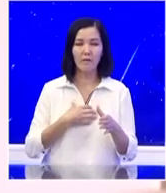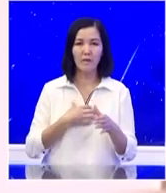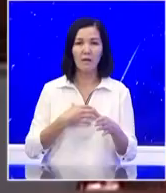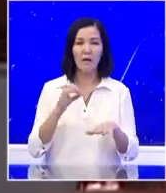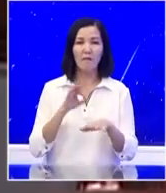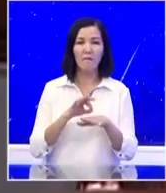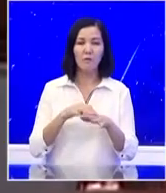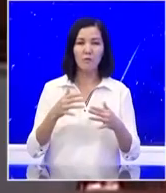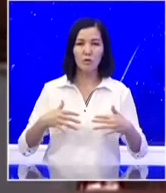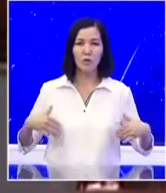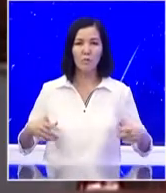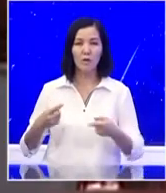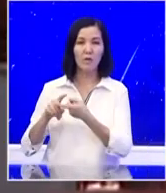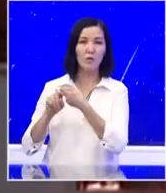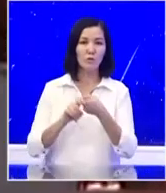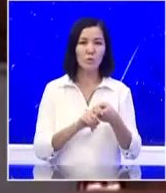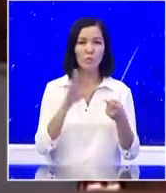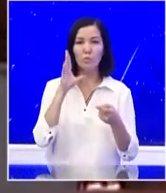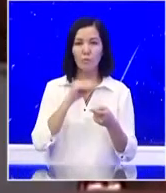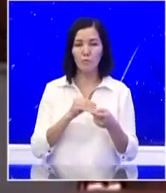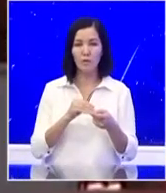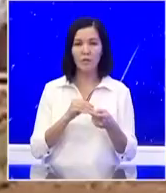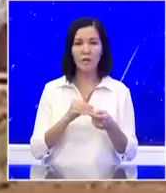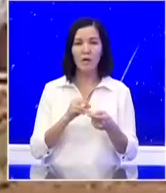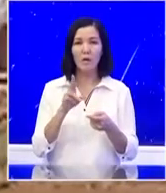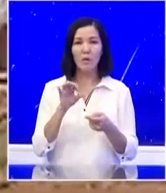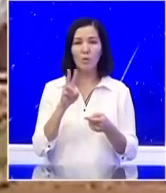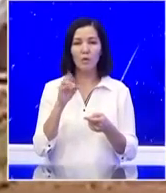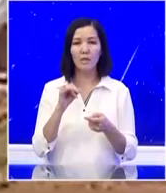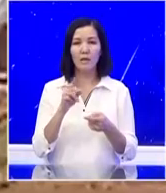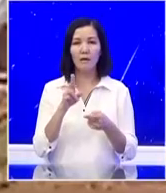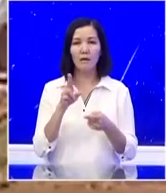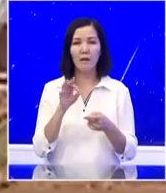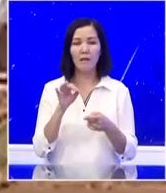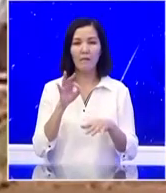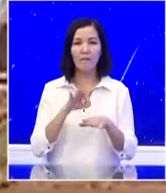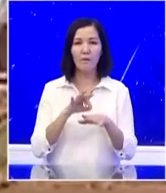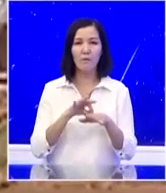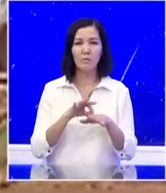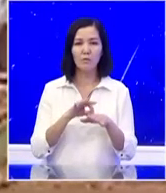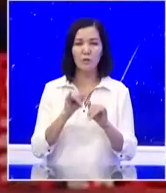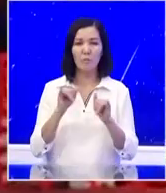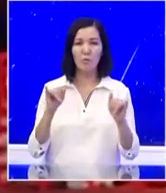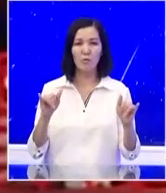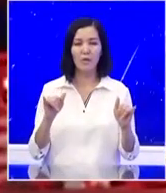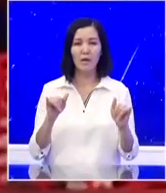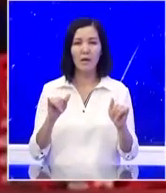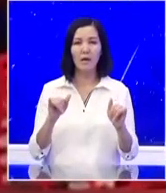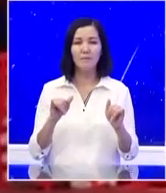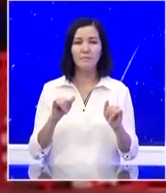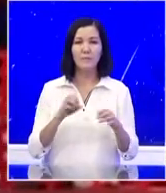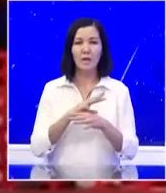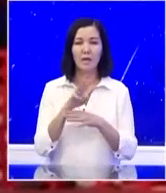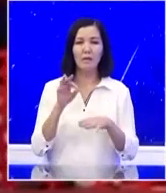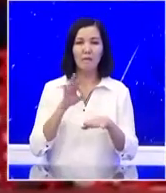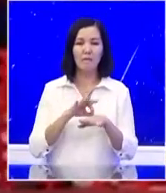вирус жануарлардан жұғуы мүмкін деп отыр. Бұдан бөлек Конгода коронавирус инфекциясы белең алуда. Аты жаман ауру